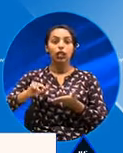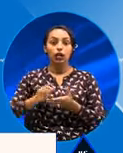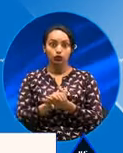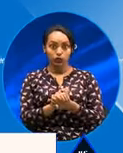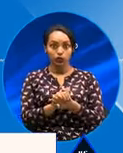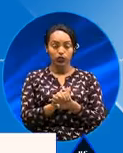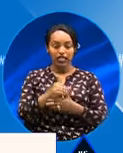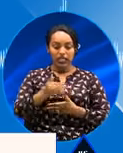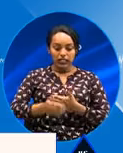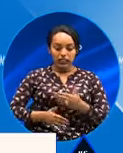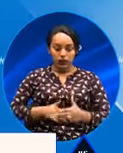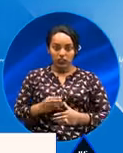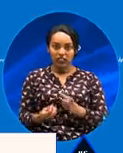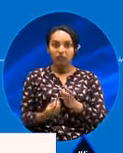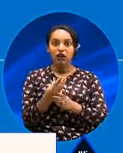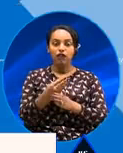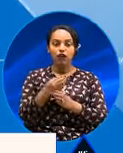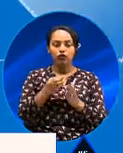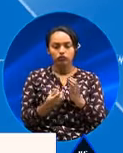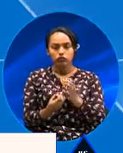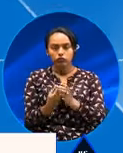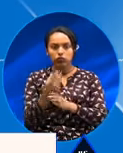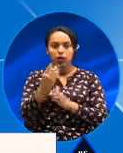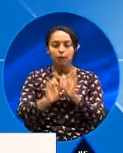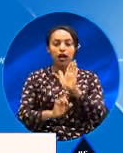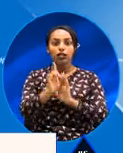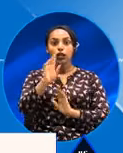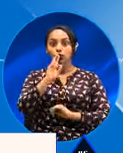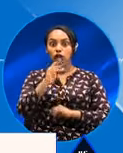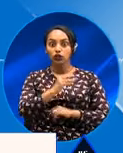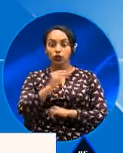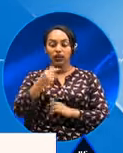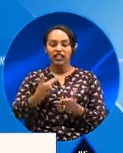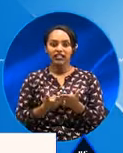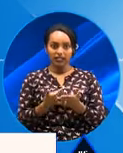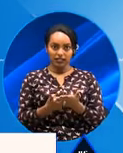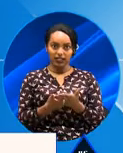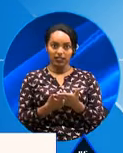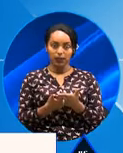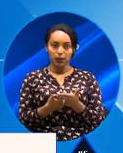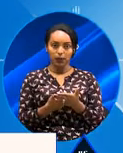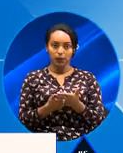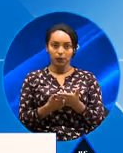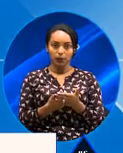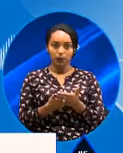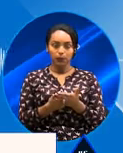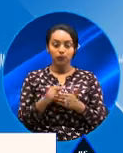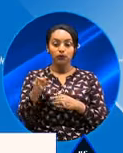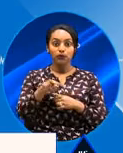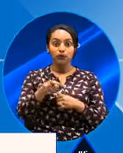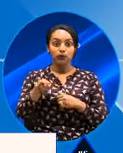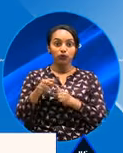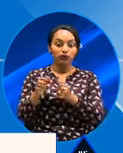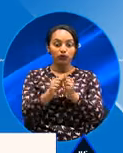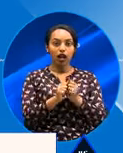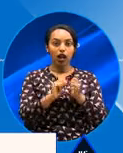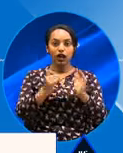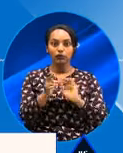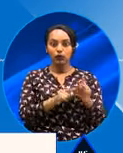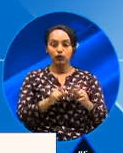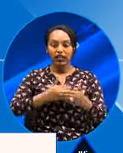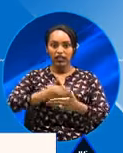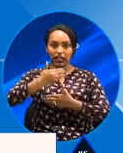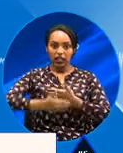27 ሚሊዮኑን ትውልድ የሚያፈሩ ኮትኩተው የሚያሳድጉ ናቸው እና እነዚህ ሁለቱ በጋራ በመሆን